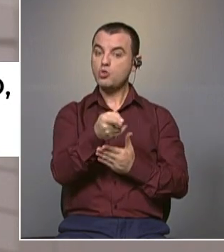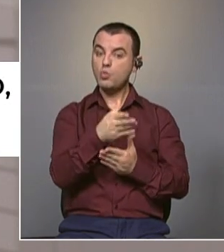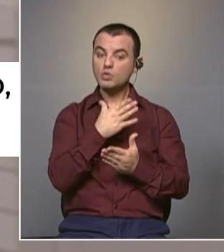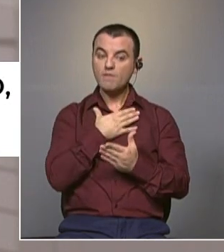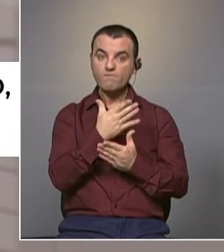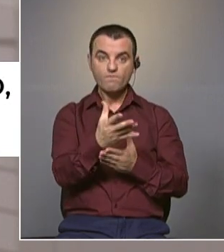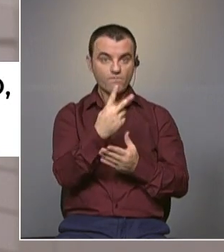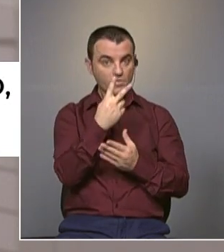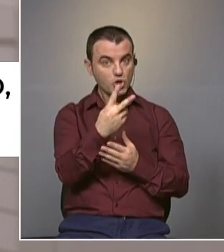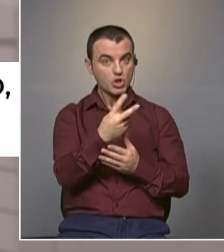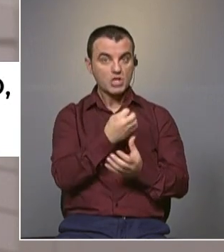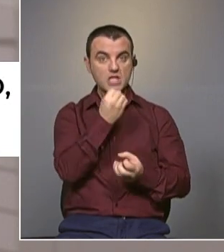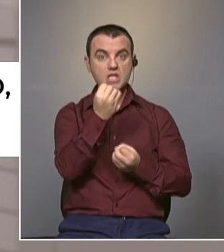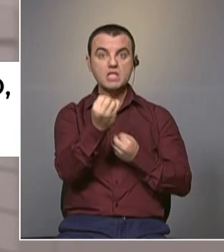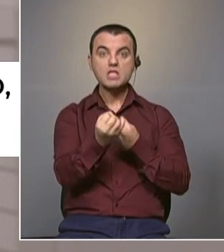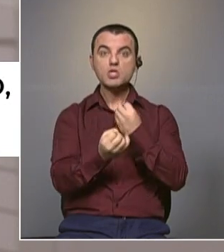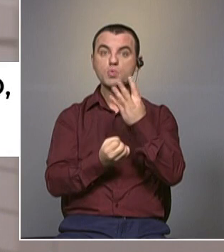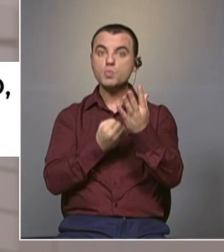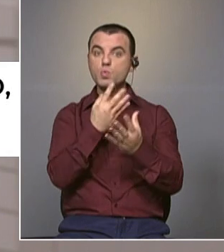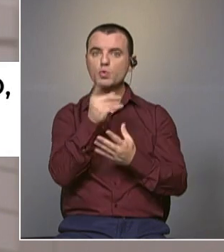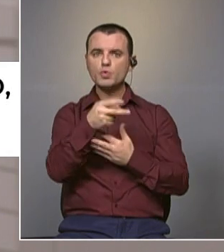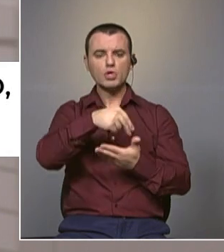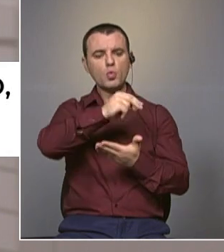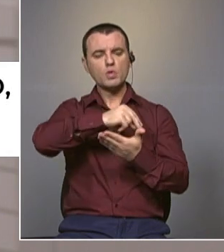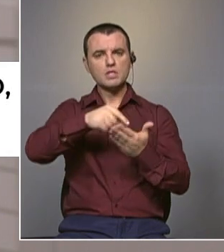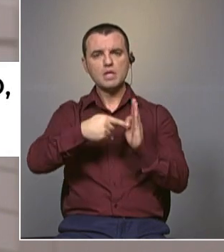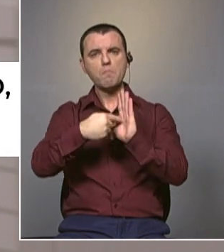сюжети, които са въобразявани още през 80-те.